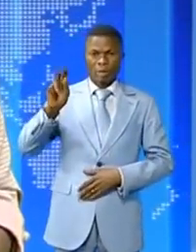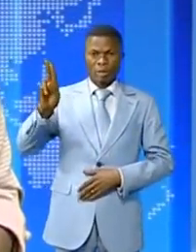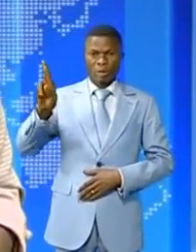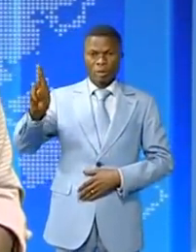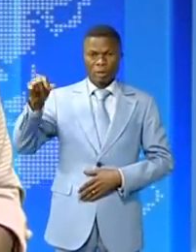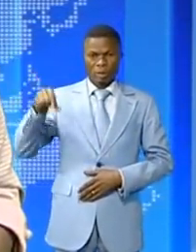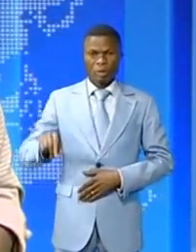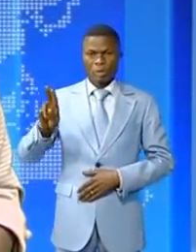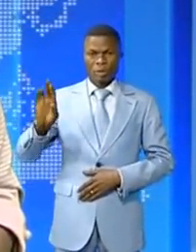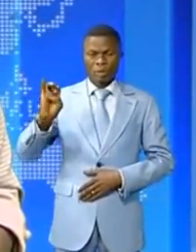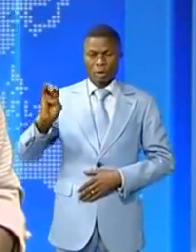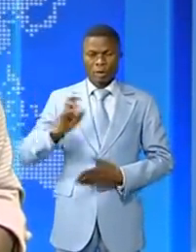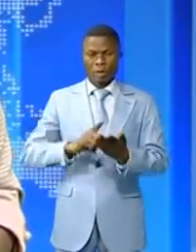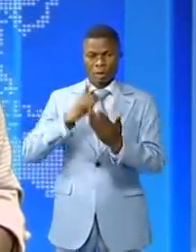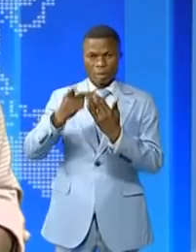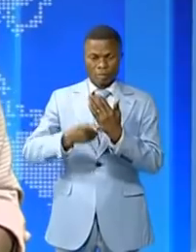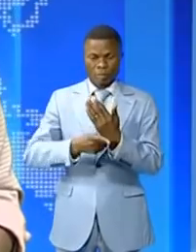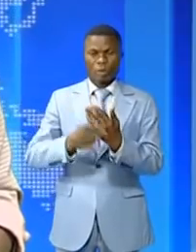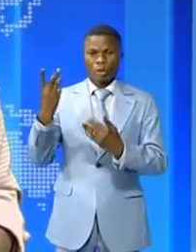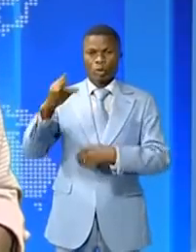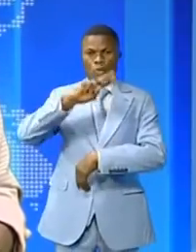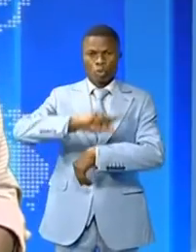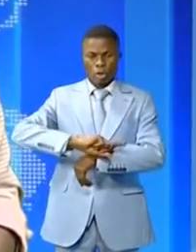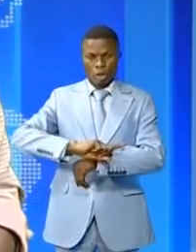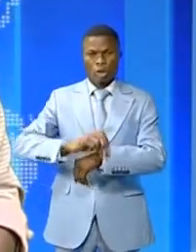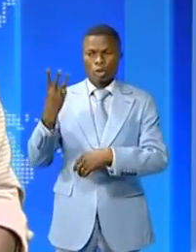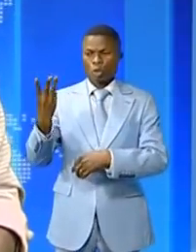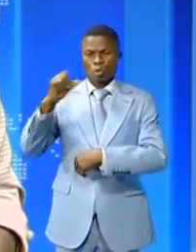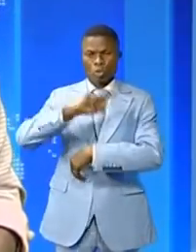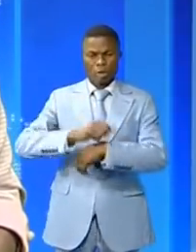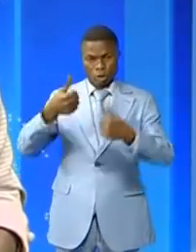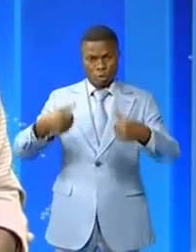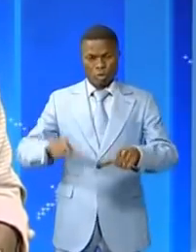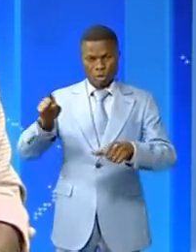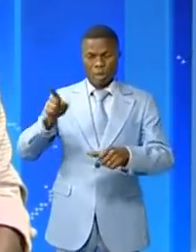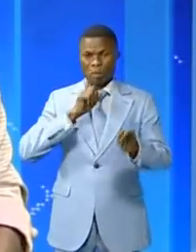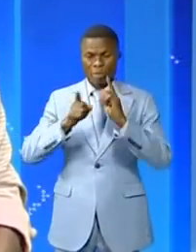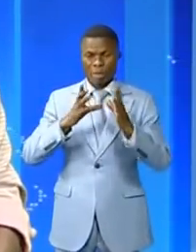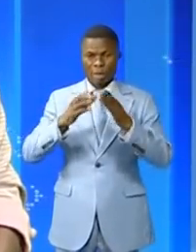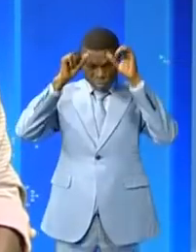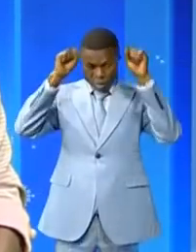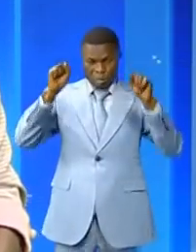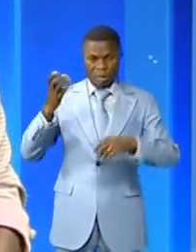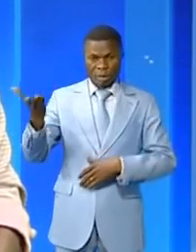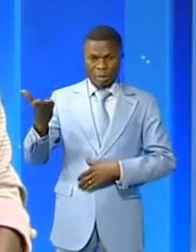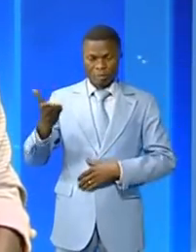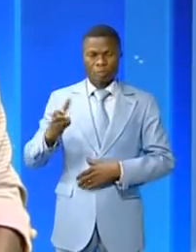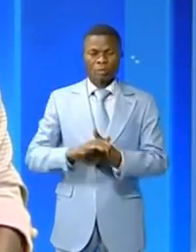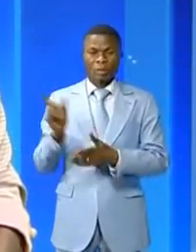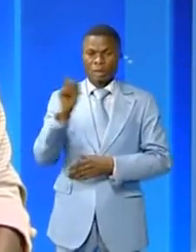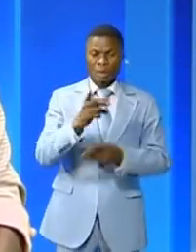prévu dans son agenda un tête-à-tête avec son homologue turc Recep Erdogan. Le président de la République s'est rendu au